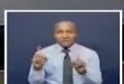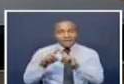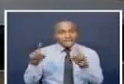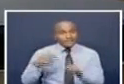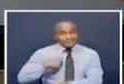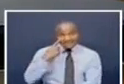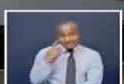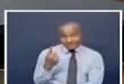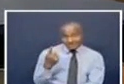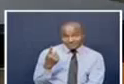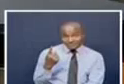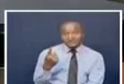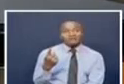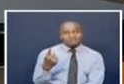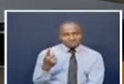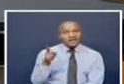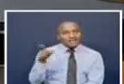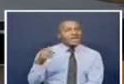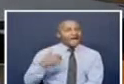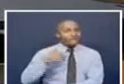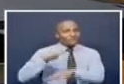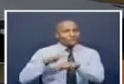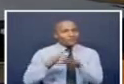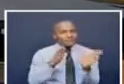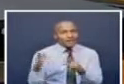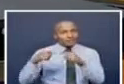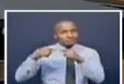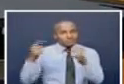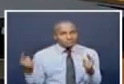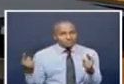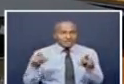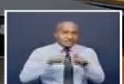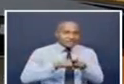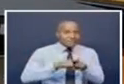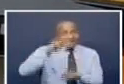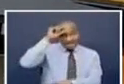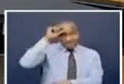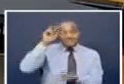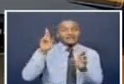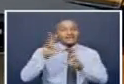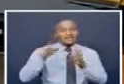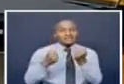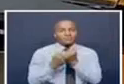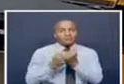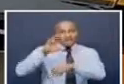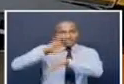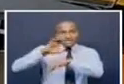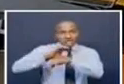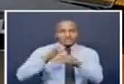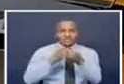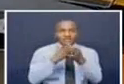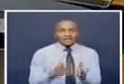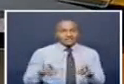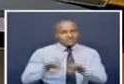nimeona, nafikiri kuna nia nzuri kutoka kwa upinzani pia na kutoka kwa serikali na viongozi wa dini. Naam. Asante sana